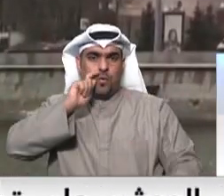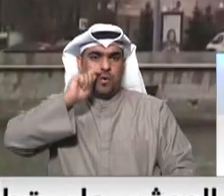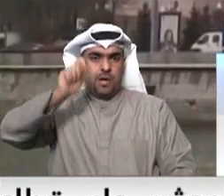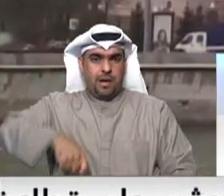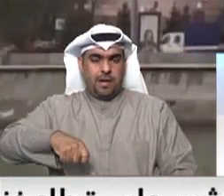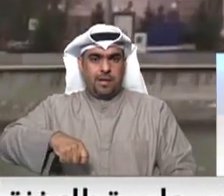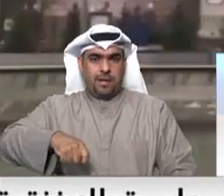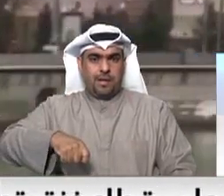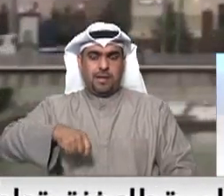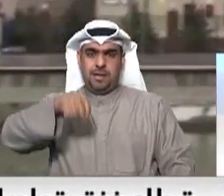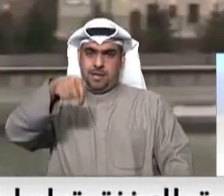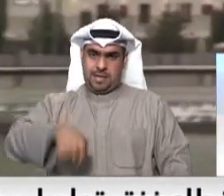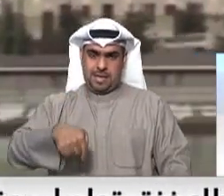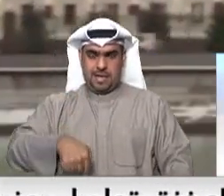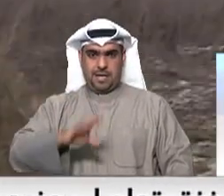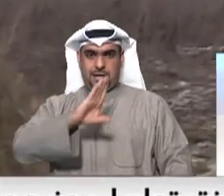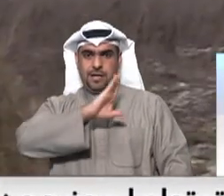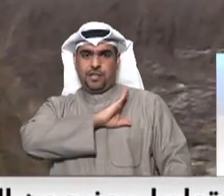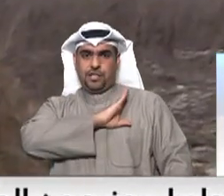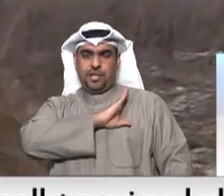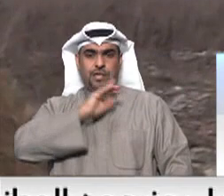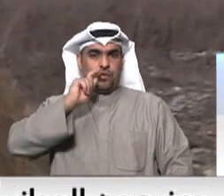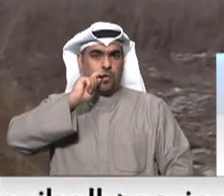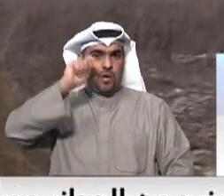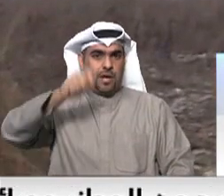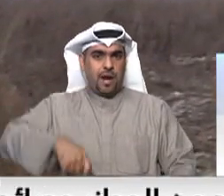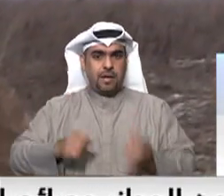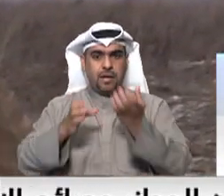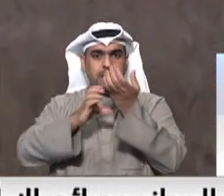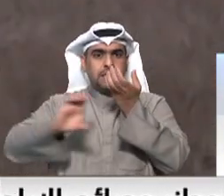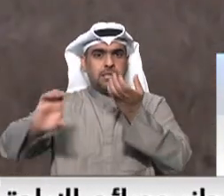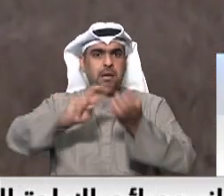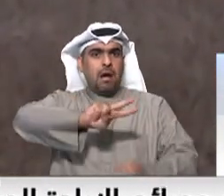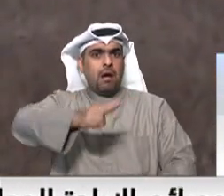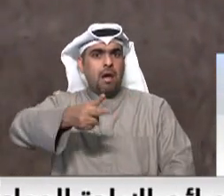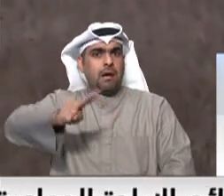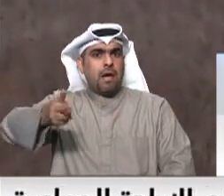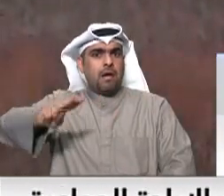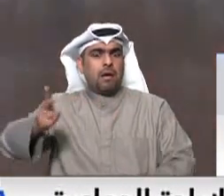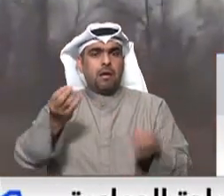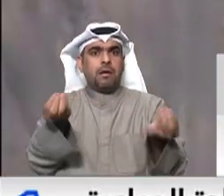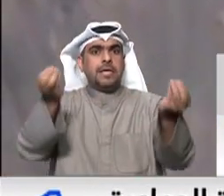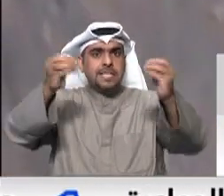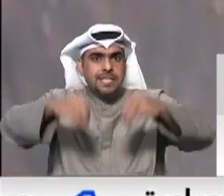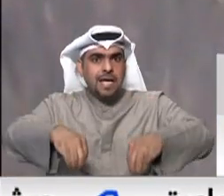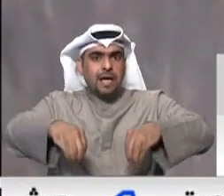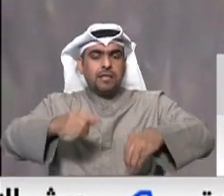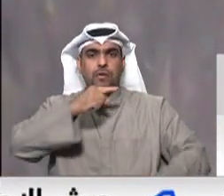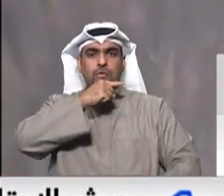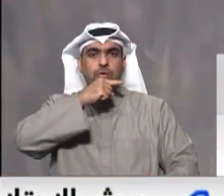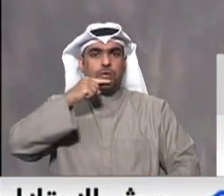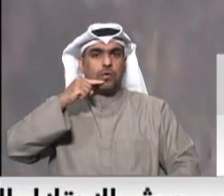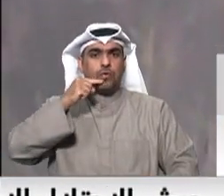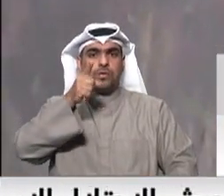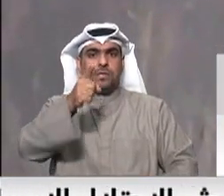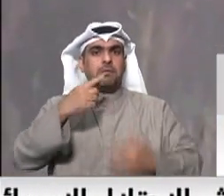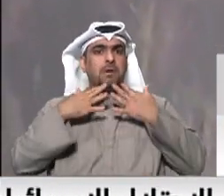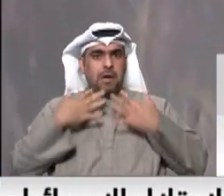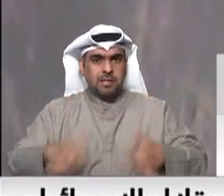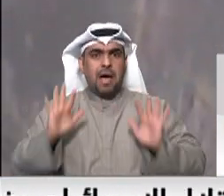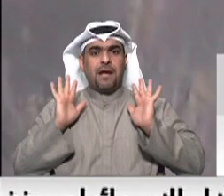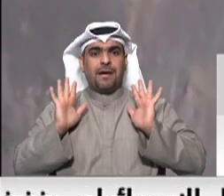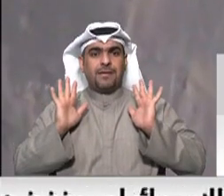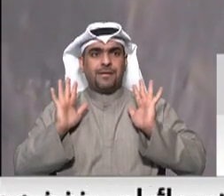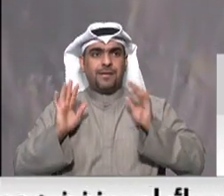في حجم وطبيعه الاسلحه الغربيه التي انهمرت على اوكرانيا وانتقلت الحرب الى داخل العمق الروسي مع